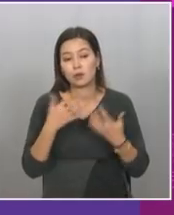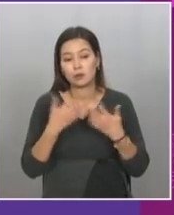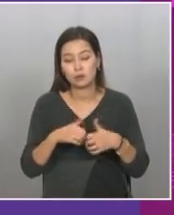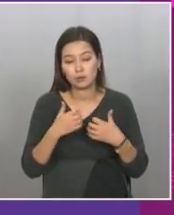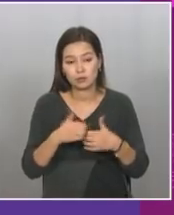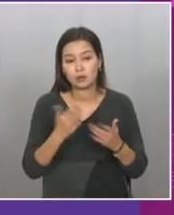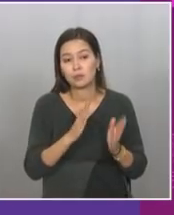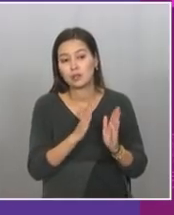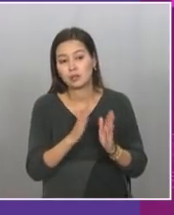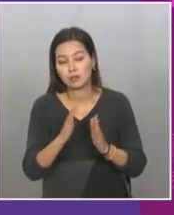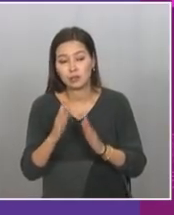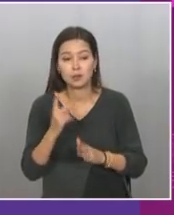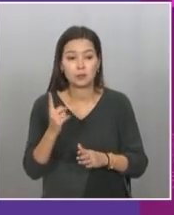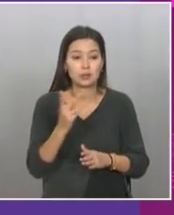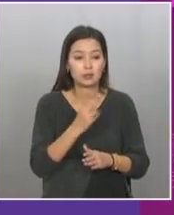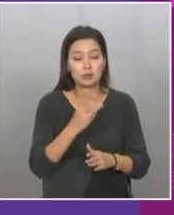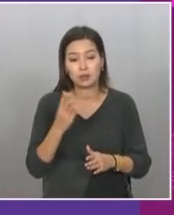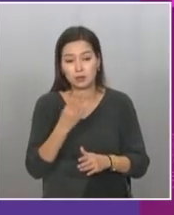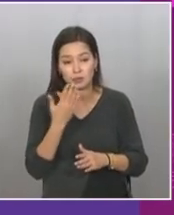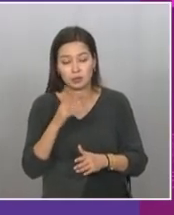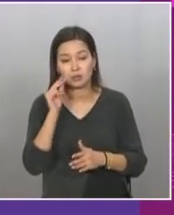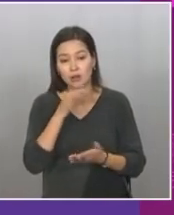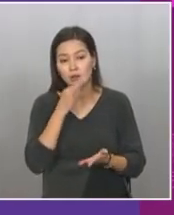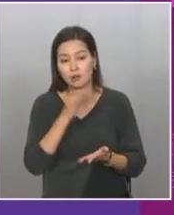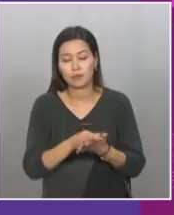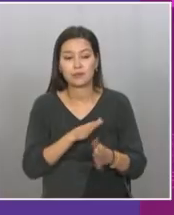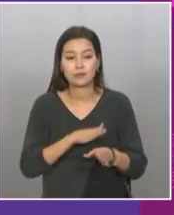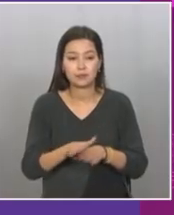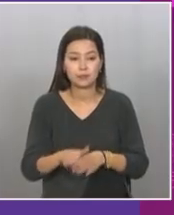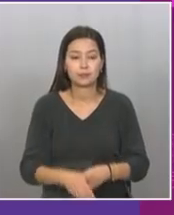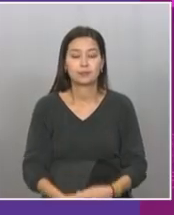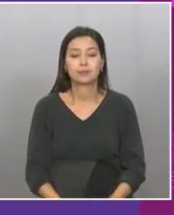орындалу ретін сақтай отырып, мәнін тауып есептеңдер.